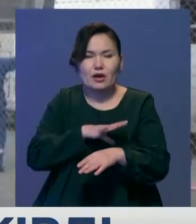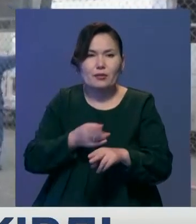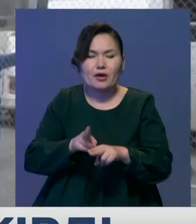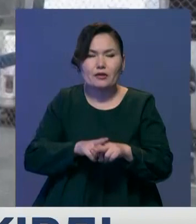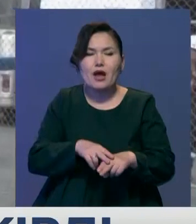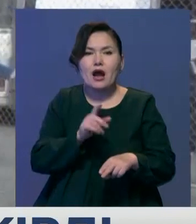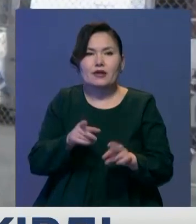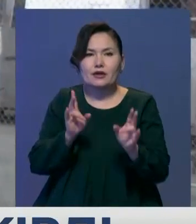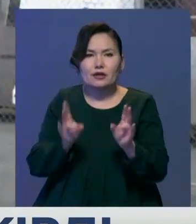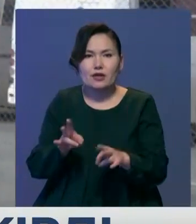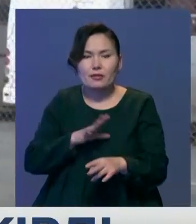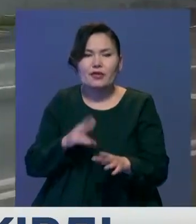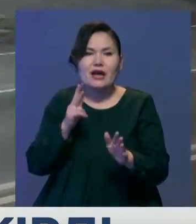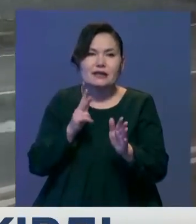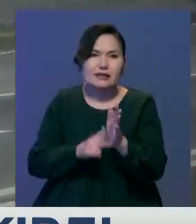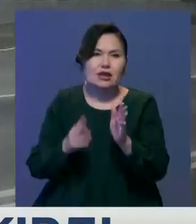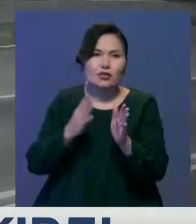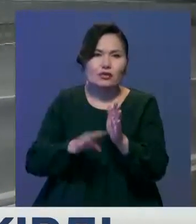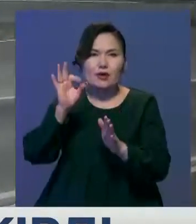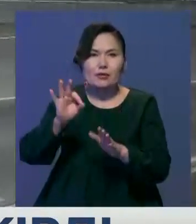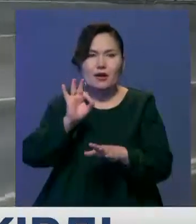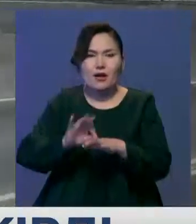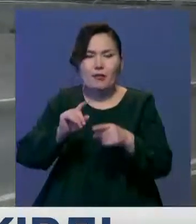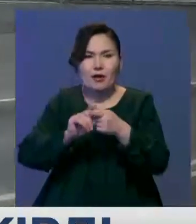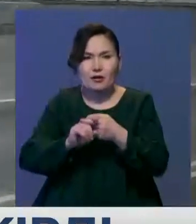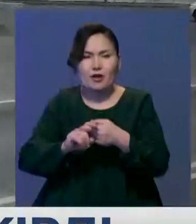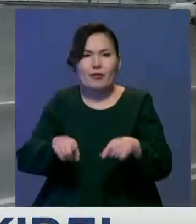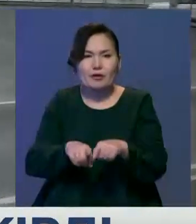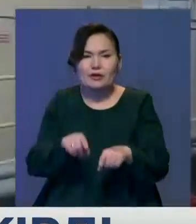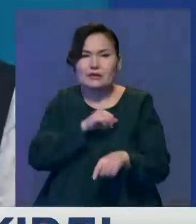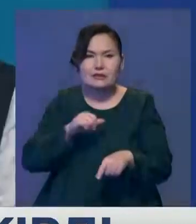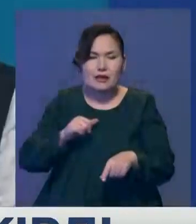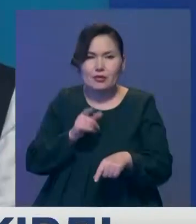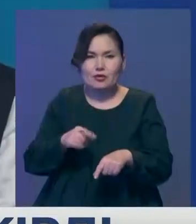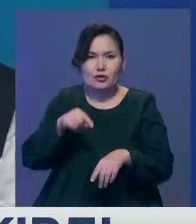арасына шықты. Сондай-ақ 80-90%-інде ауру симптомсыз өтіп жатыр.